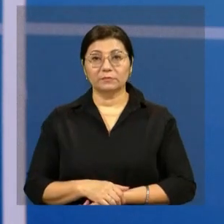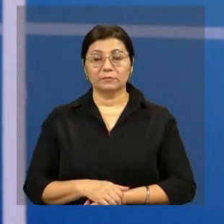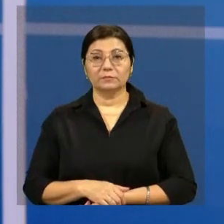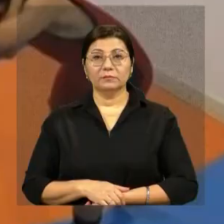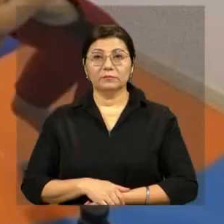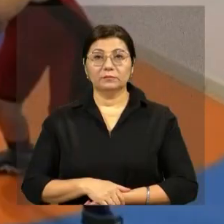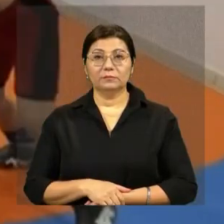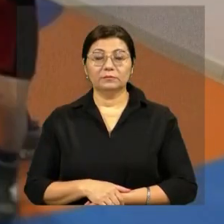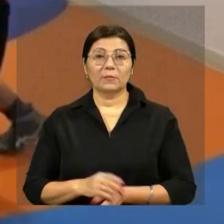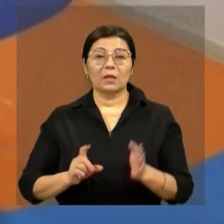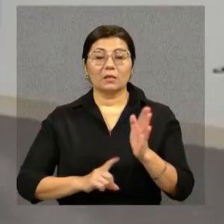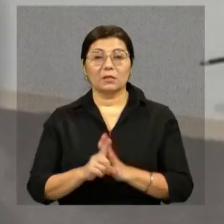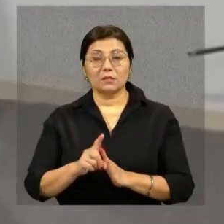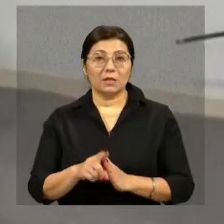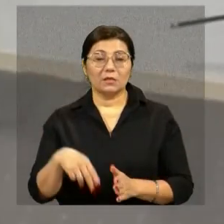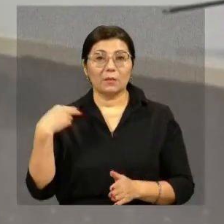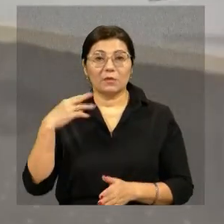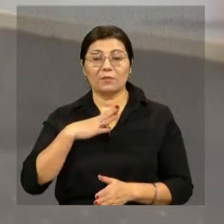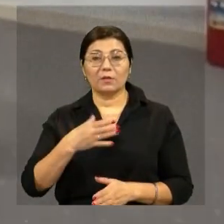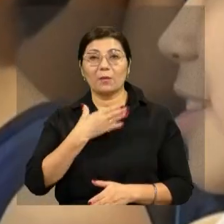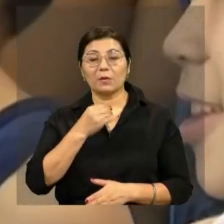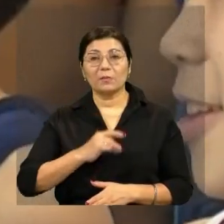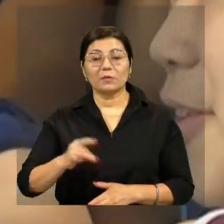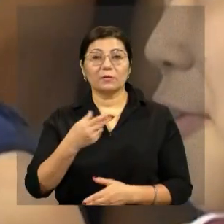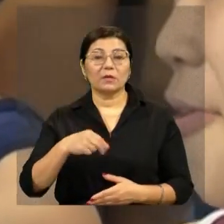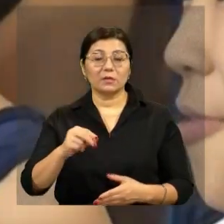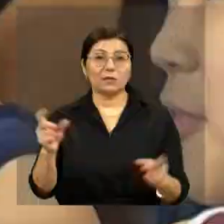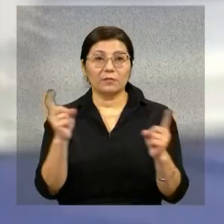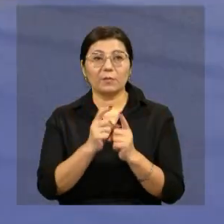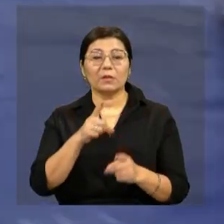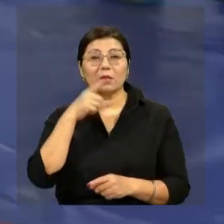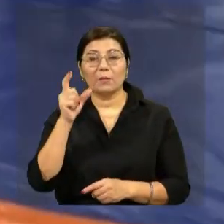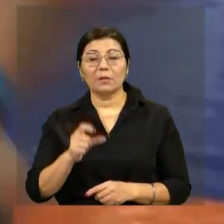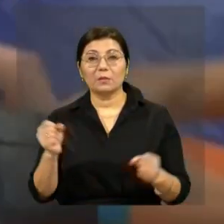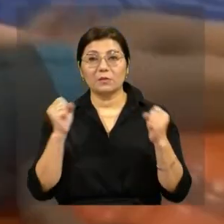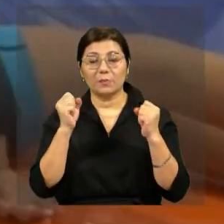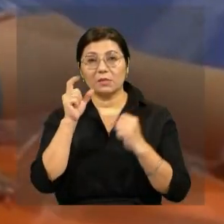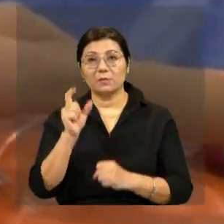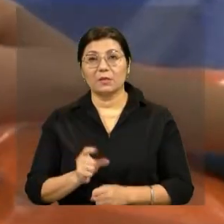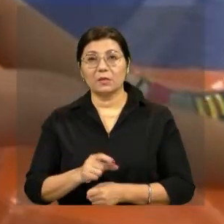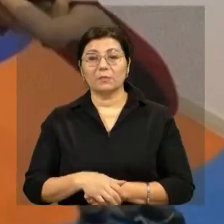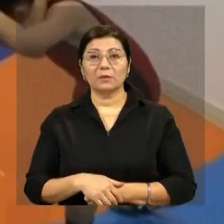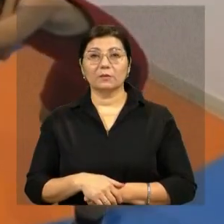сюжете. Сначала глава государства посетил Мартовский район, где встретился с молодыми спортсменами.